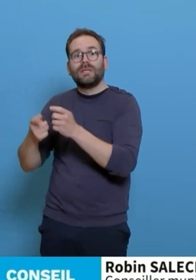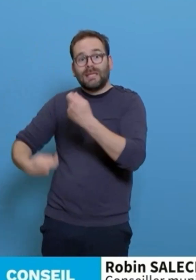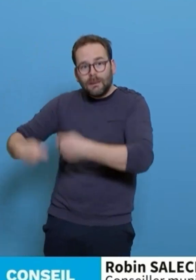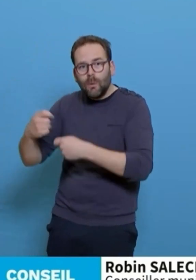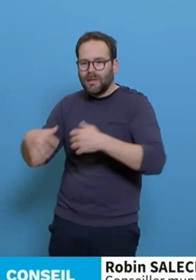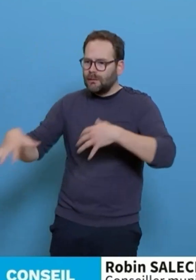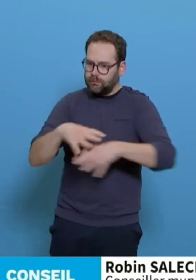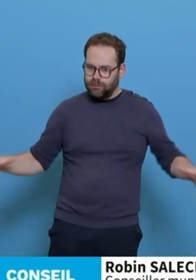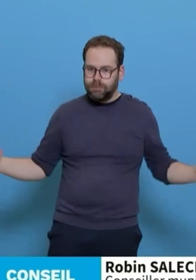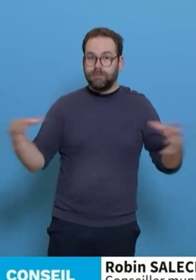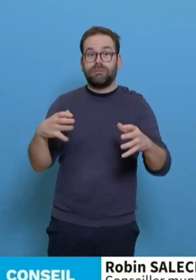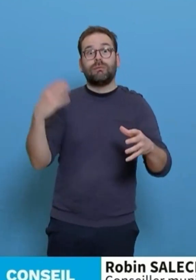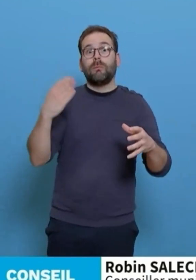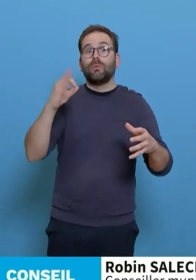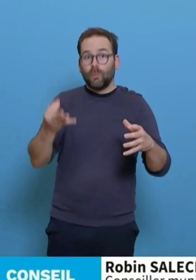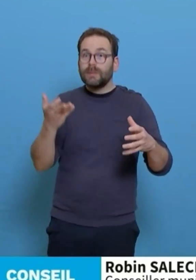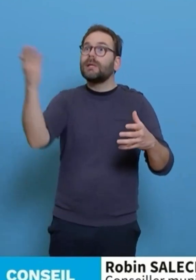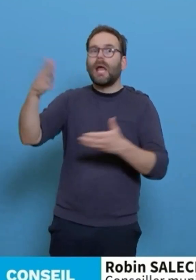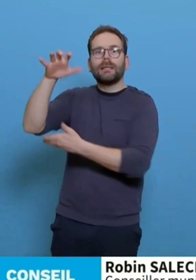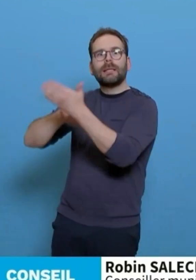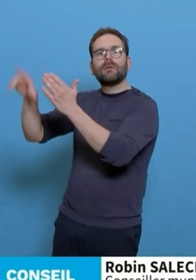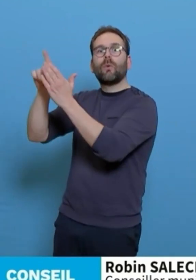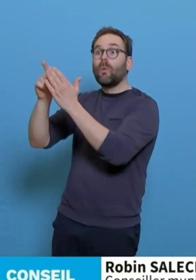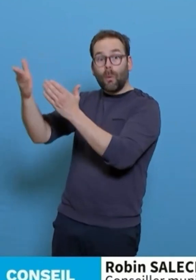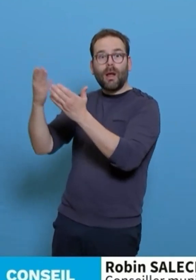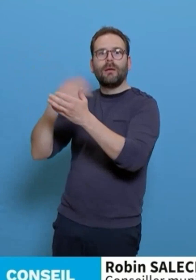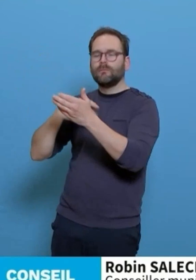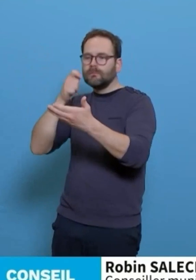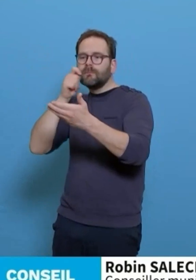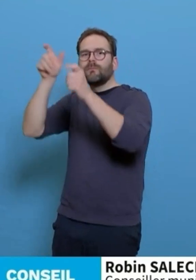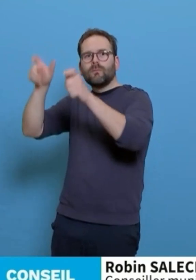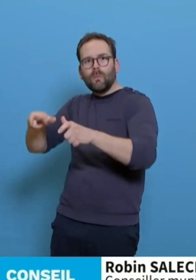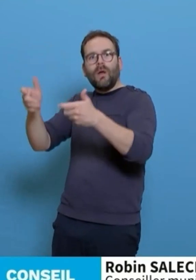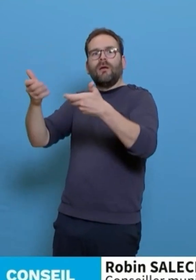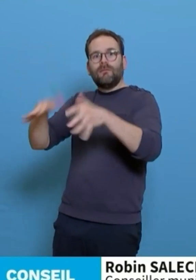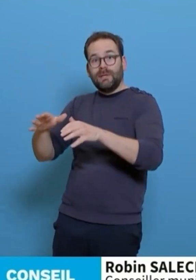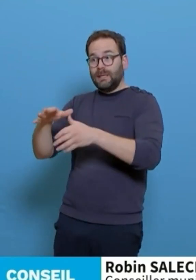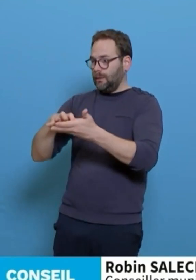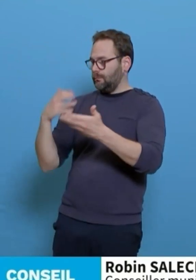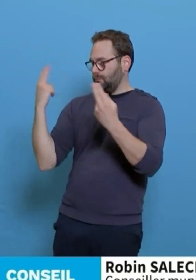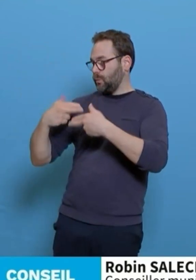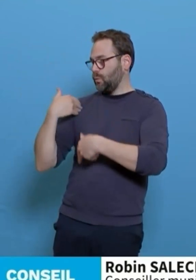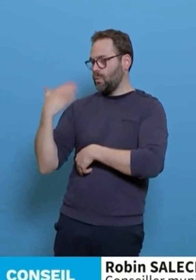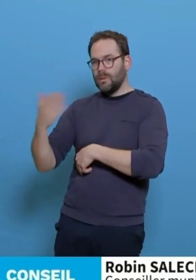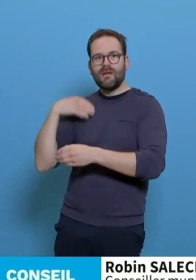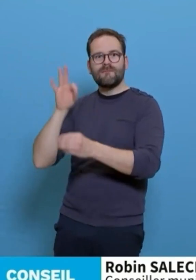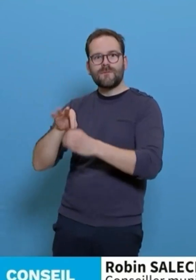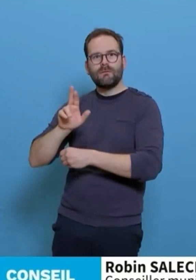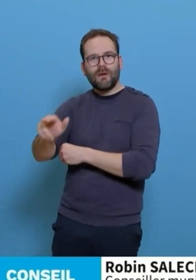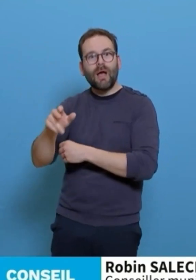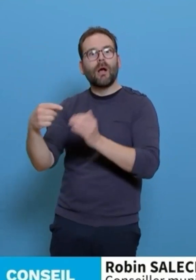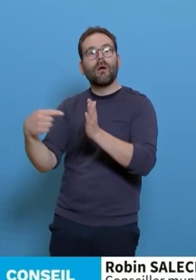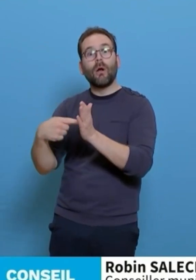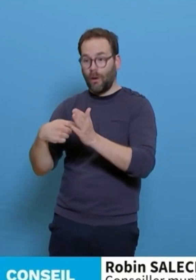diplomatiques. Le texte dont nous parlons a fini d'être examiné dans cette nuit, doit être voté à